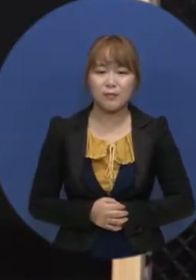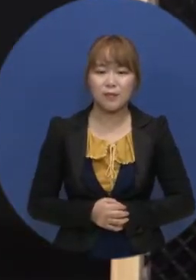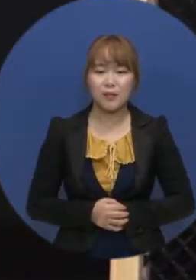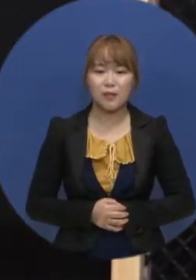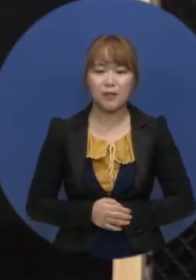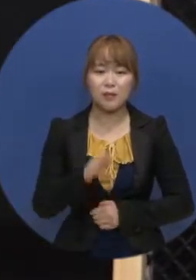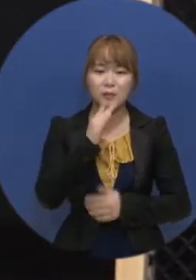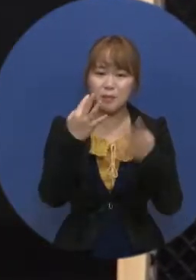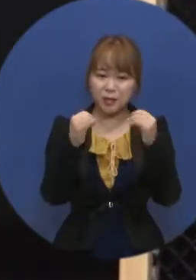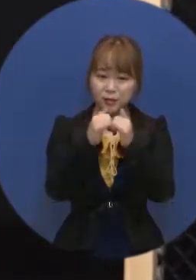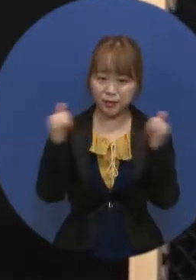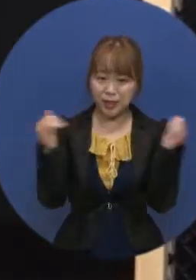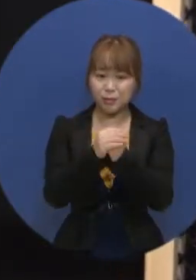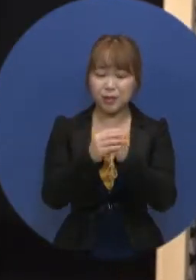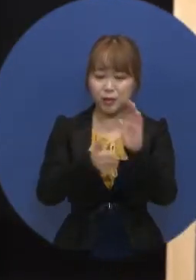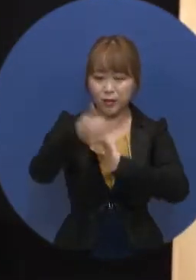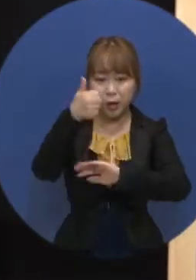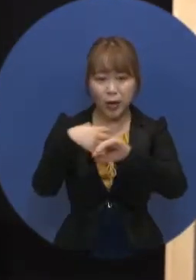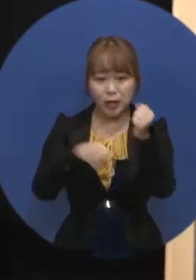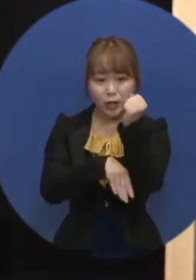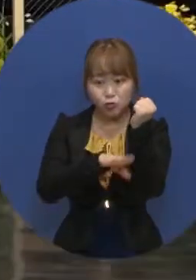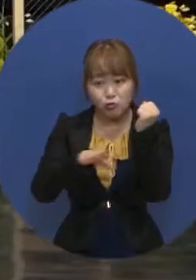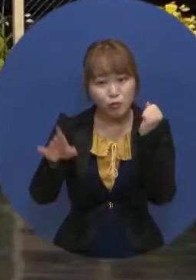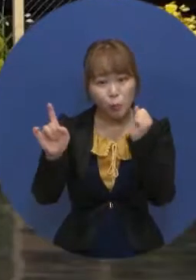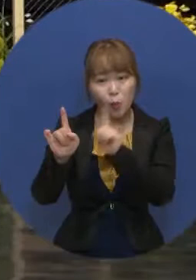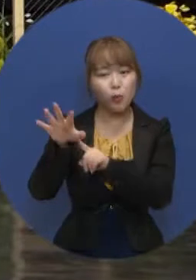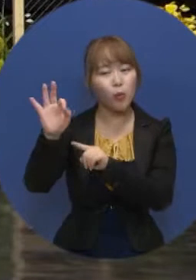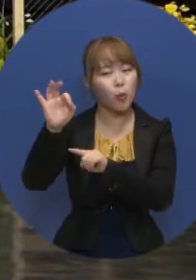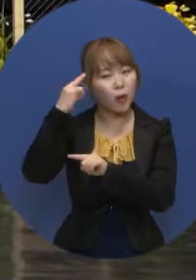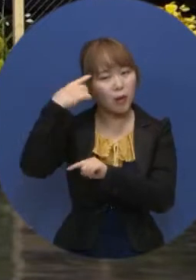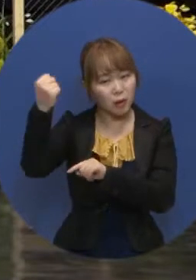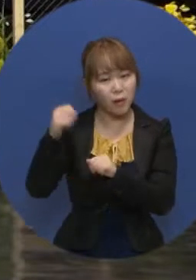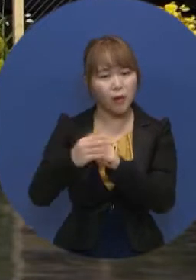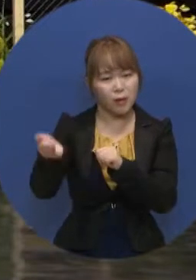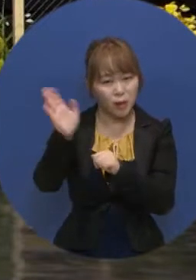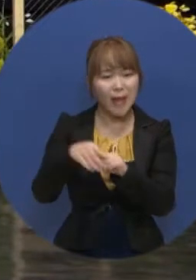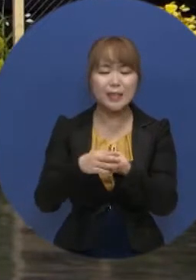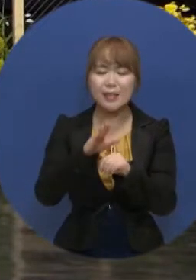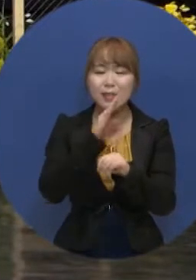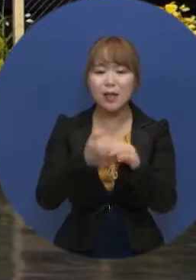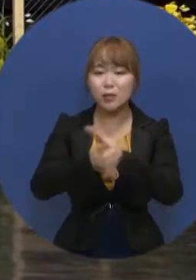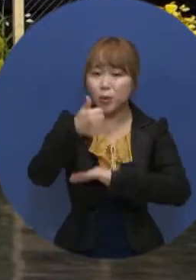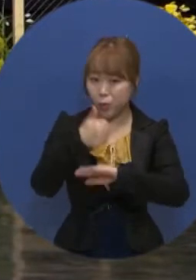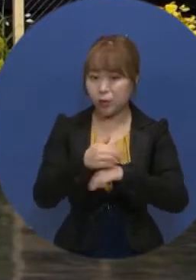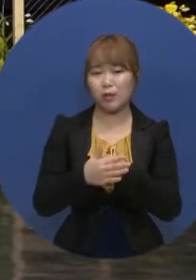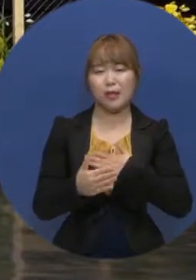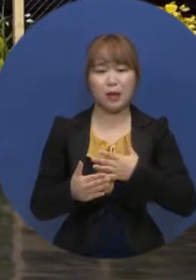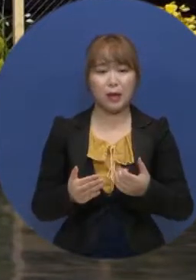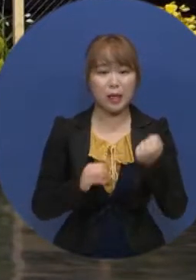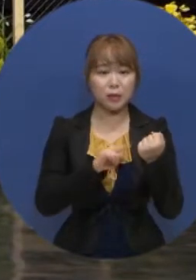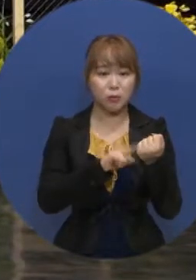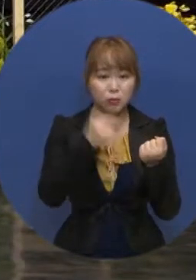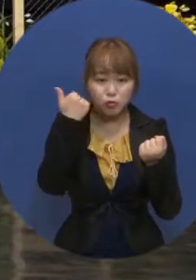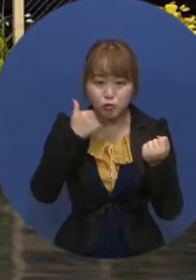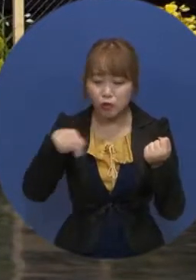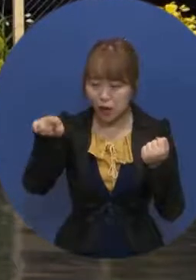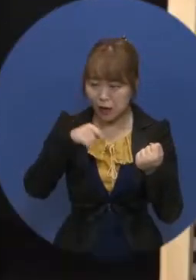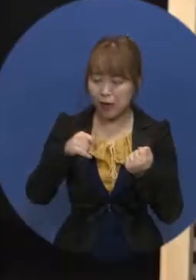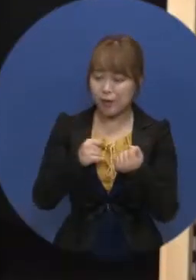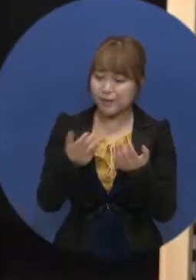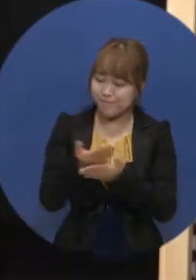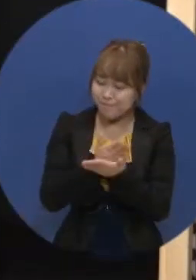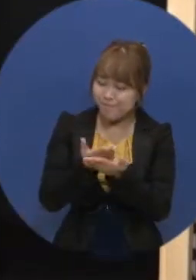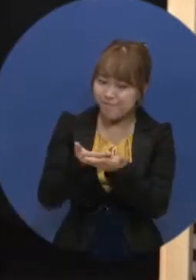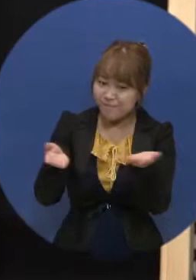많은 사람들이 성공의 기준을 돈이라고 생각합니다. 그러나 진정한 성공은 내가 가진 것을 누군가에게 나눌 수